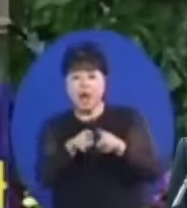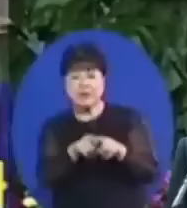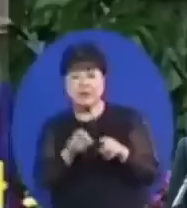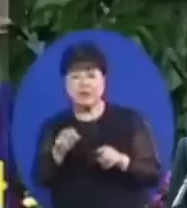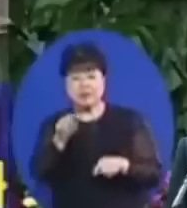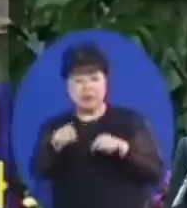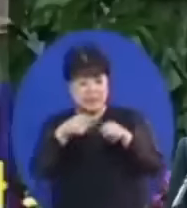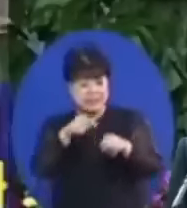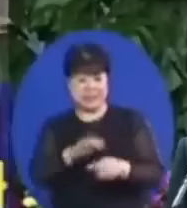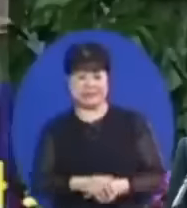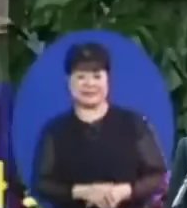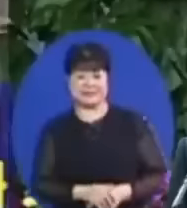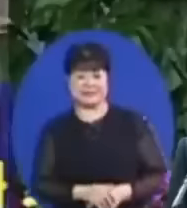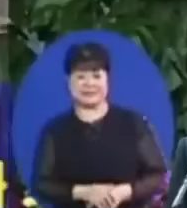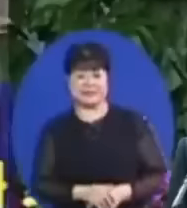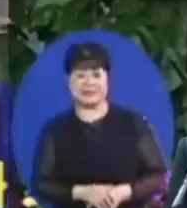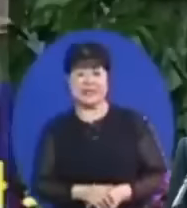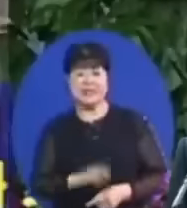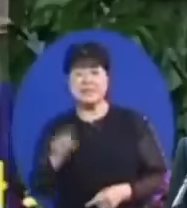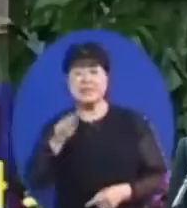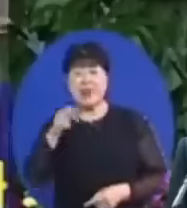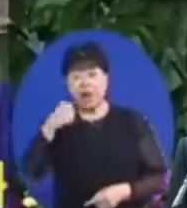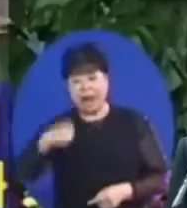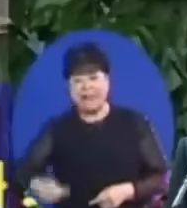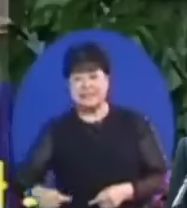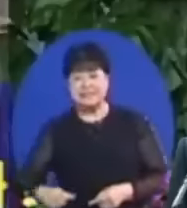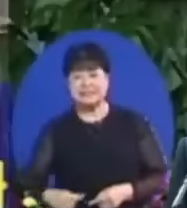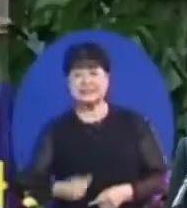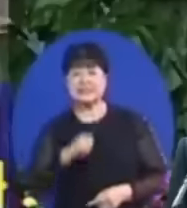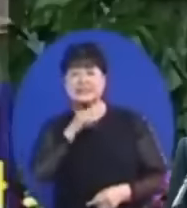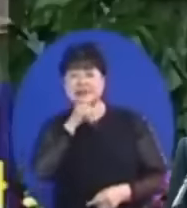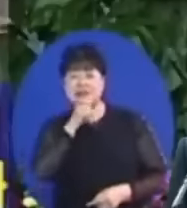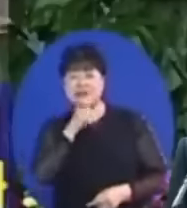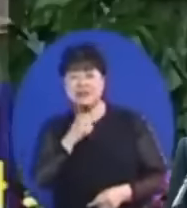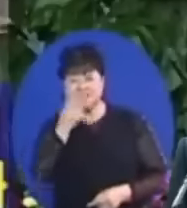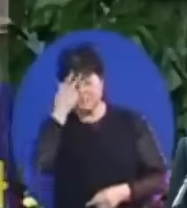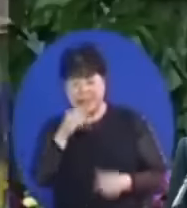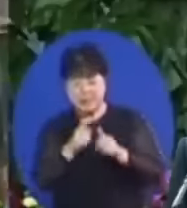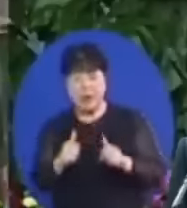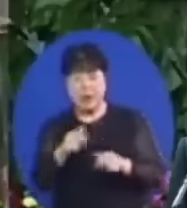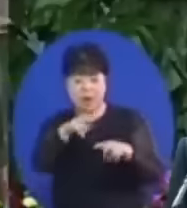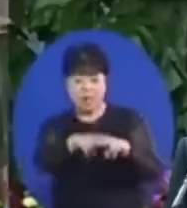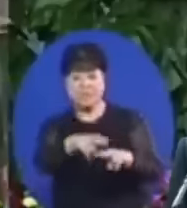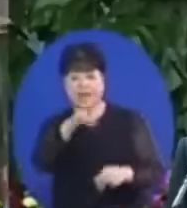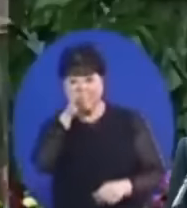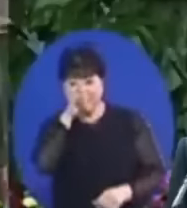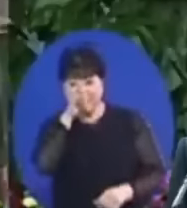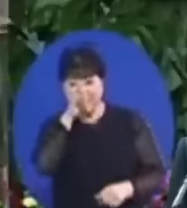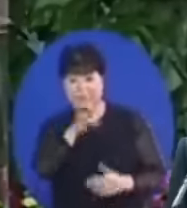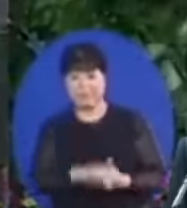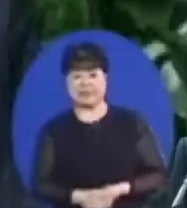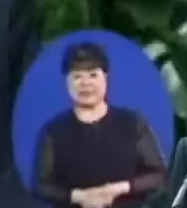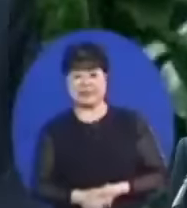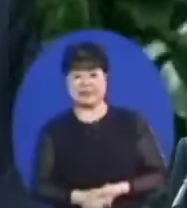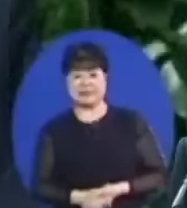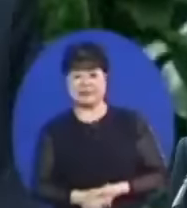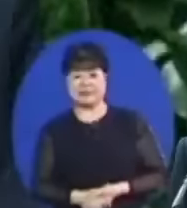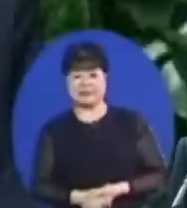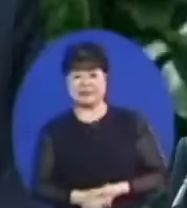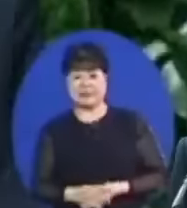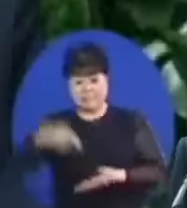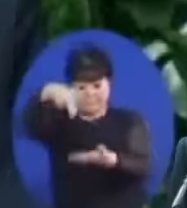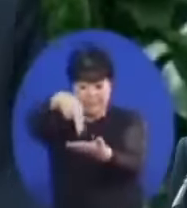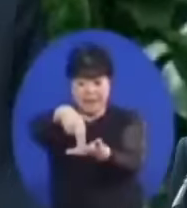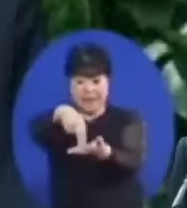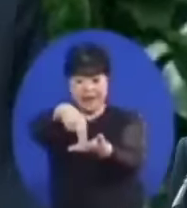여리고에서 나가실 때 디메오의 아들인 맹인 거지 바디메오가 길가에 앉아있다는 것입니다. 그가 화딱